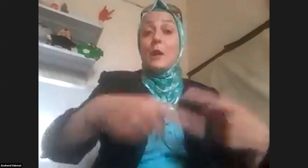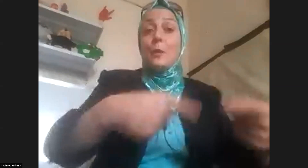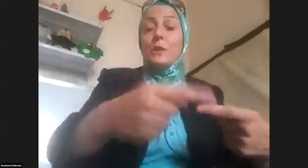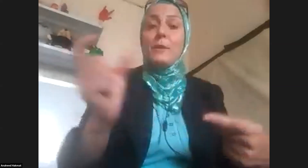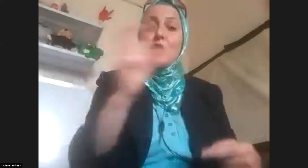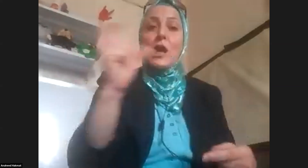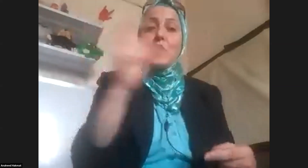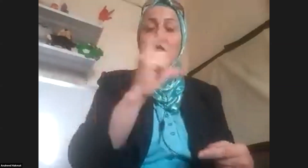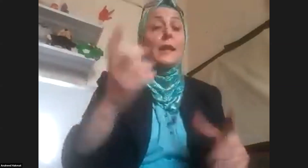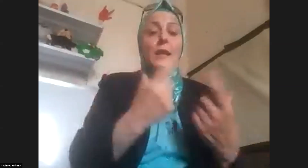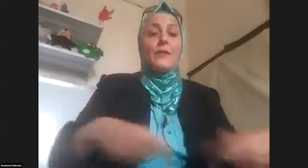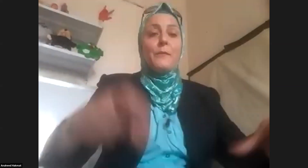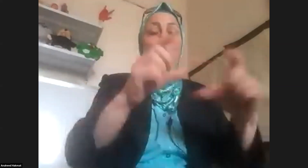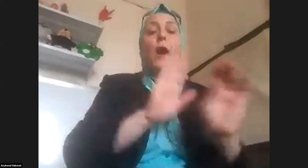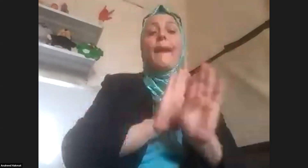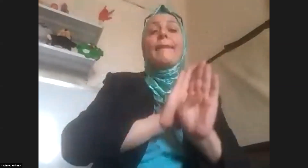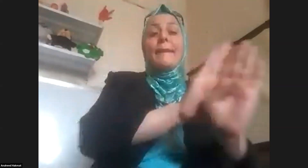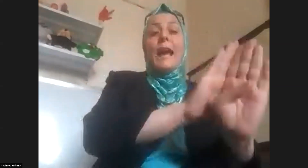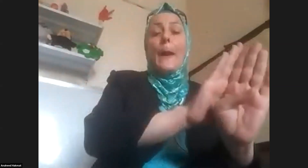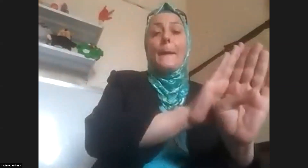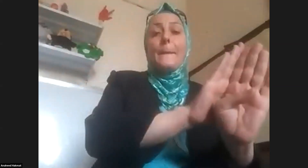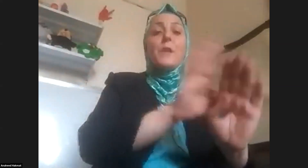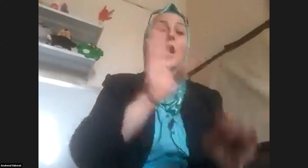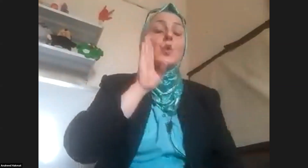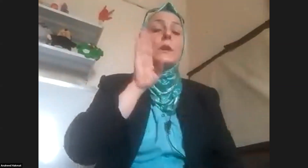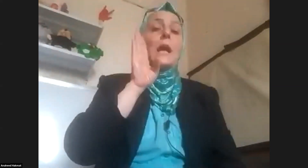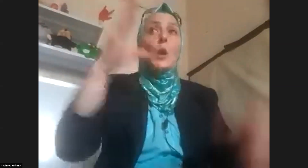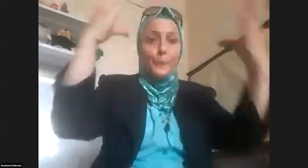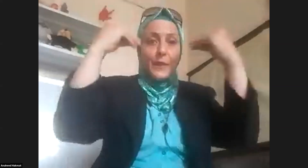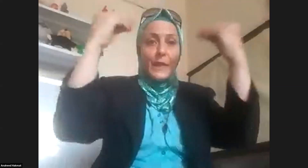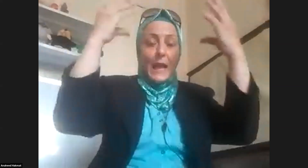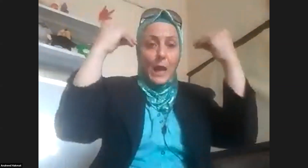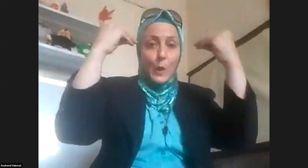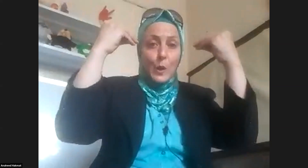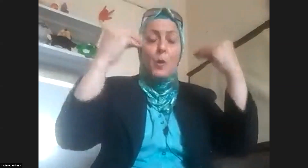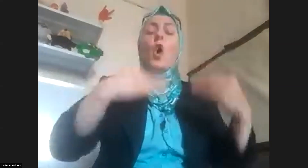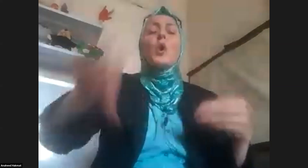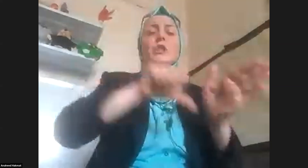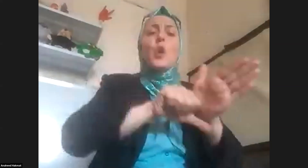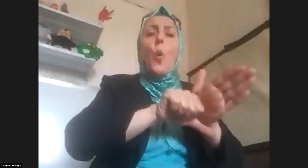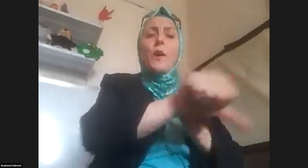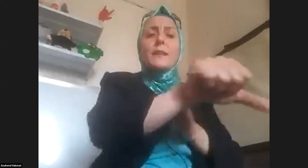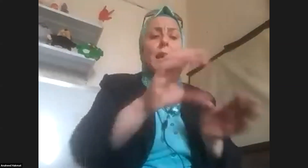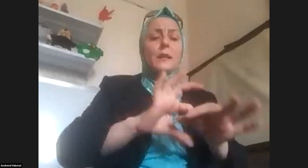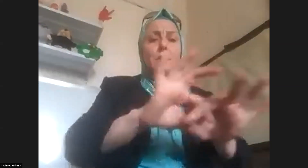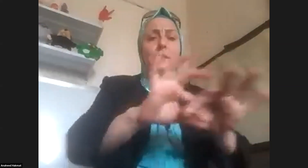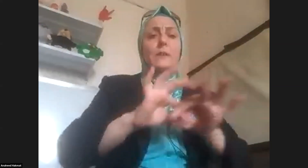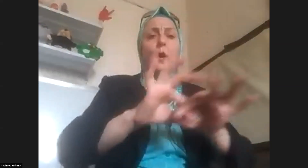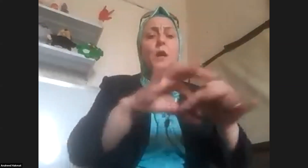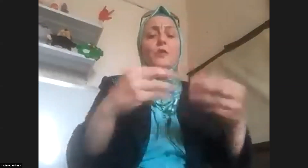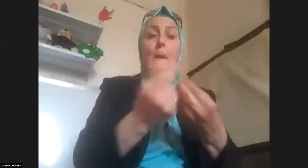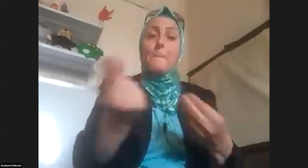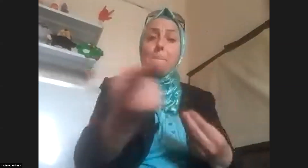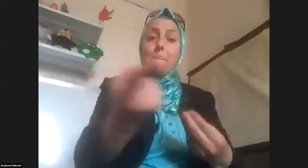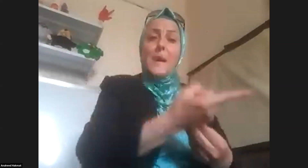مجموعات دعم ومجموعات تعلم لهم، ونفعل كل وسائل التواصل معهم عشان هم يكونوا أول إشي مدعومين